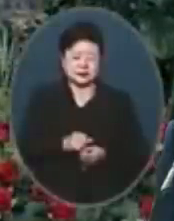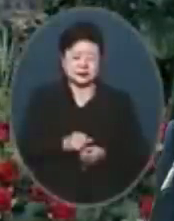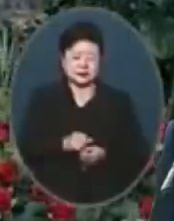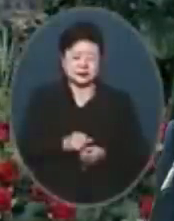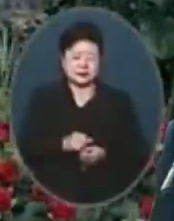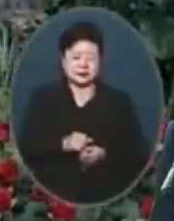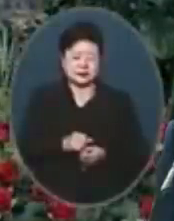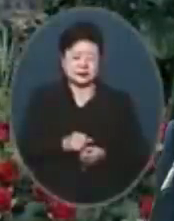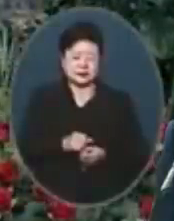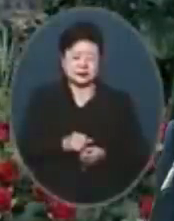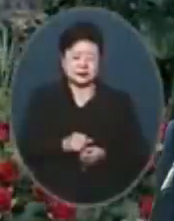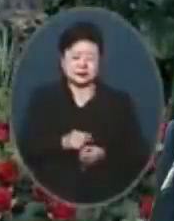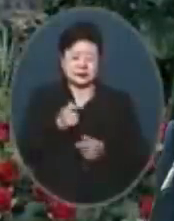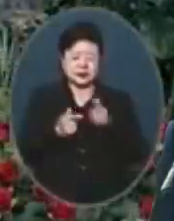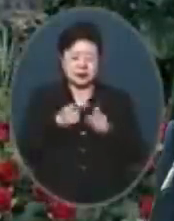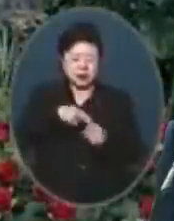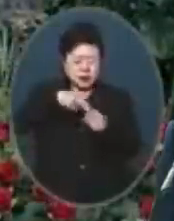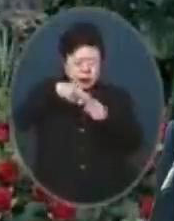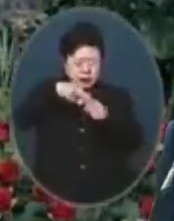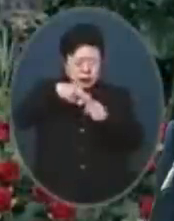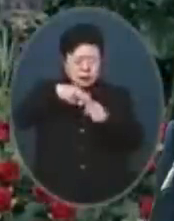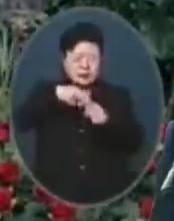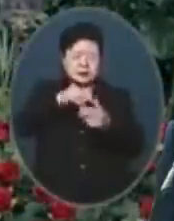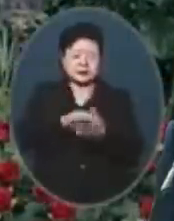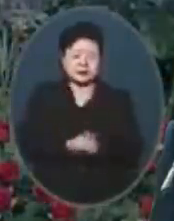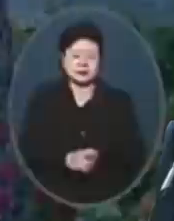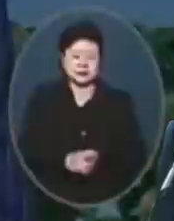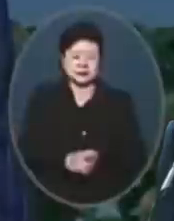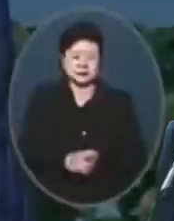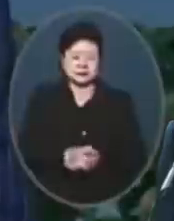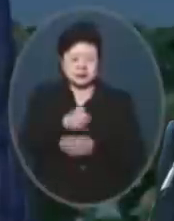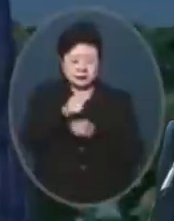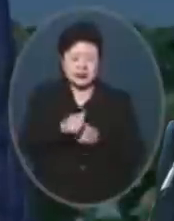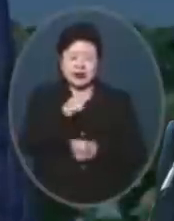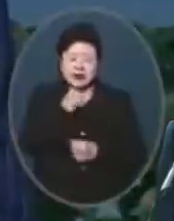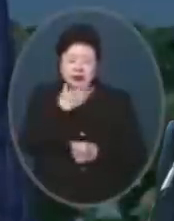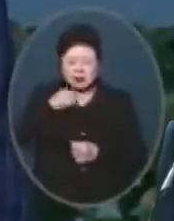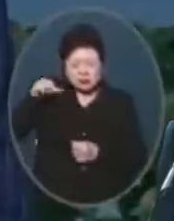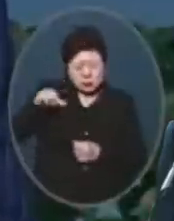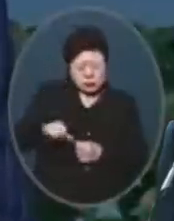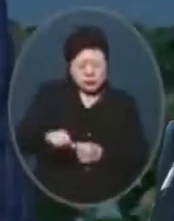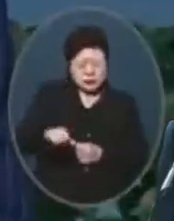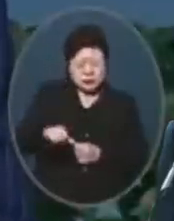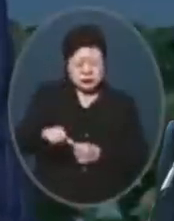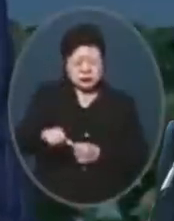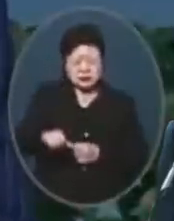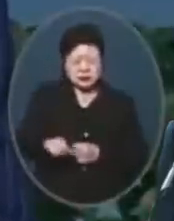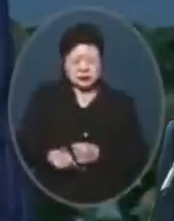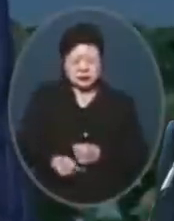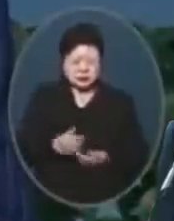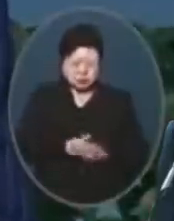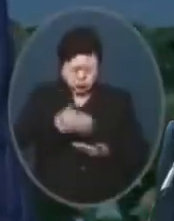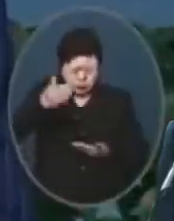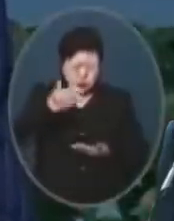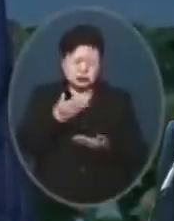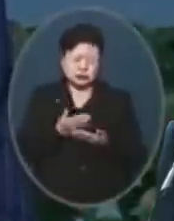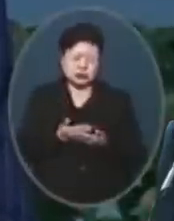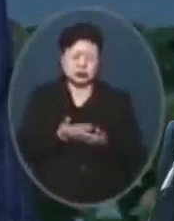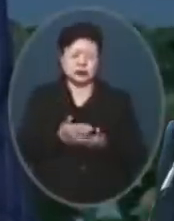나무에 매달려 있음으로 가난과 저주를 철폐해 주시고